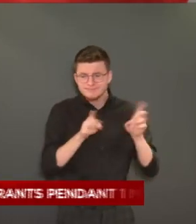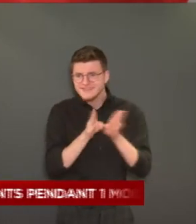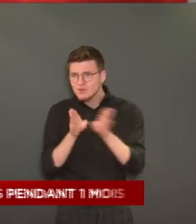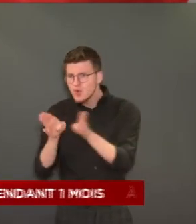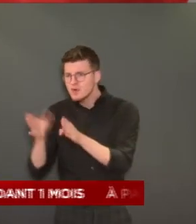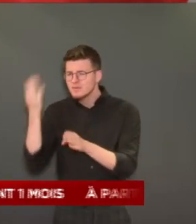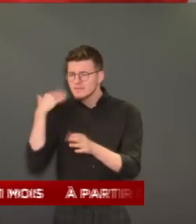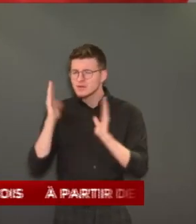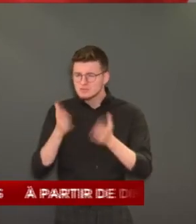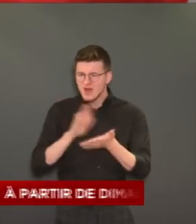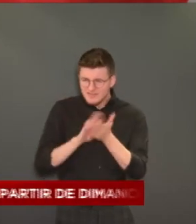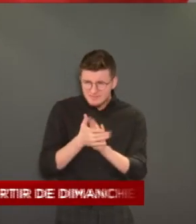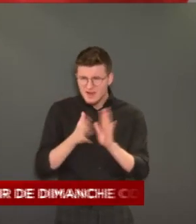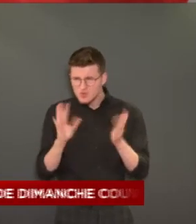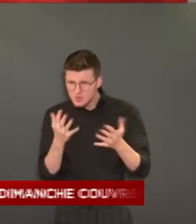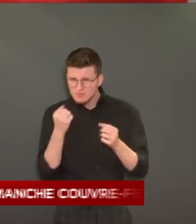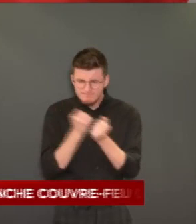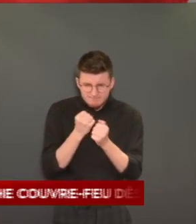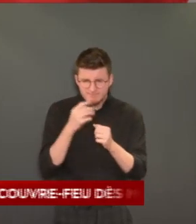qui définissent comment faire.